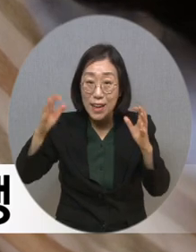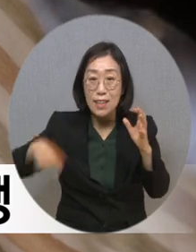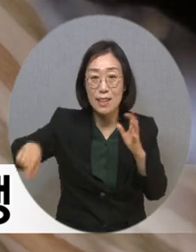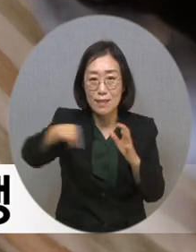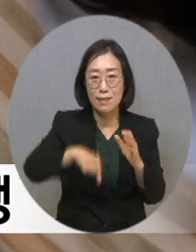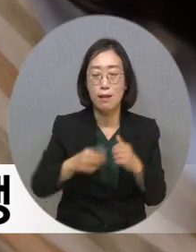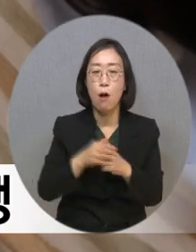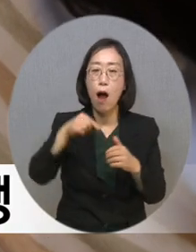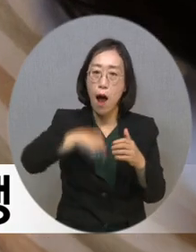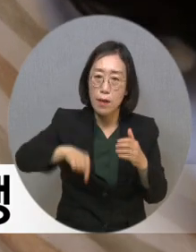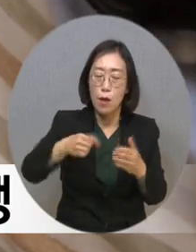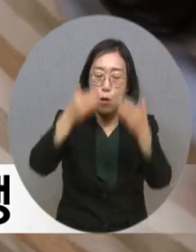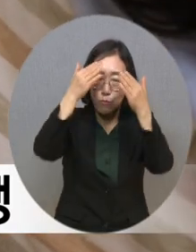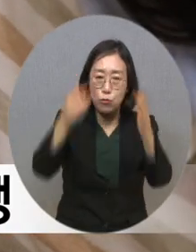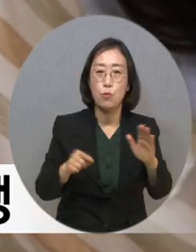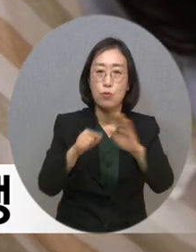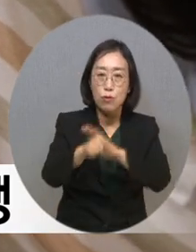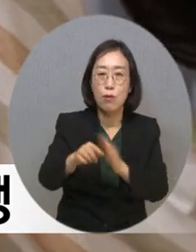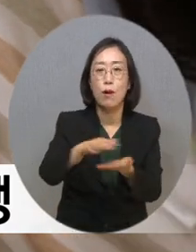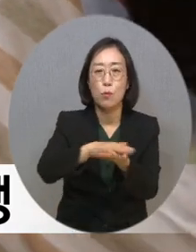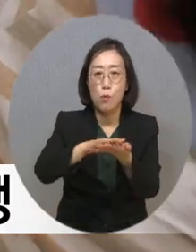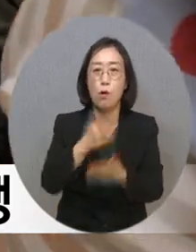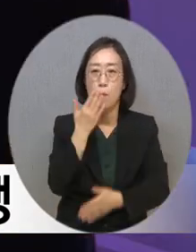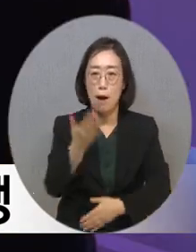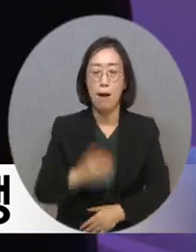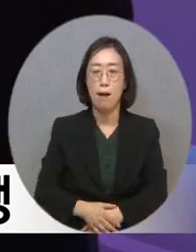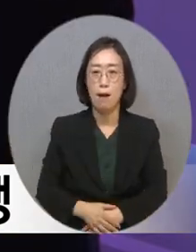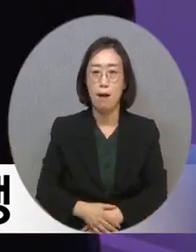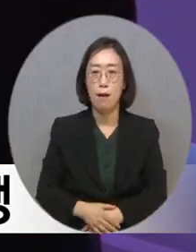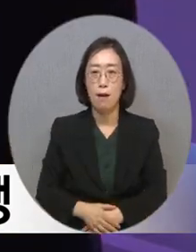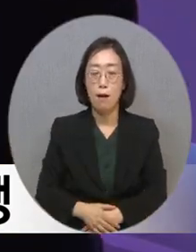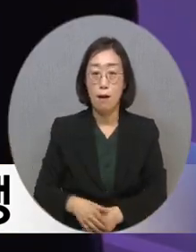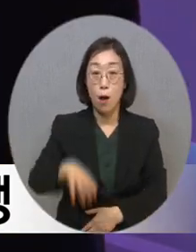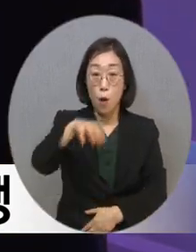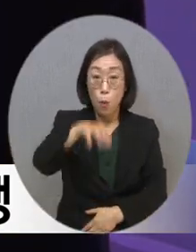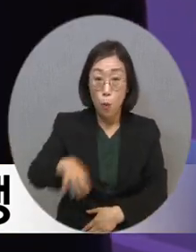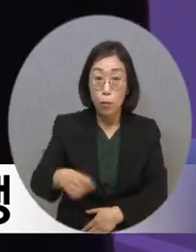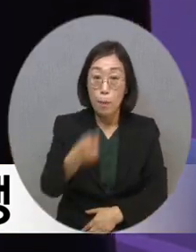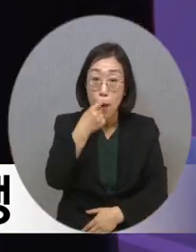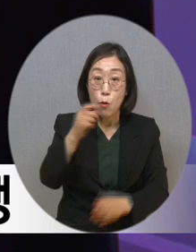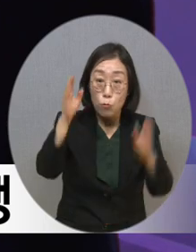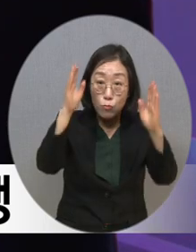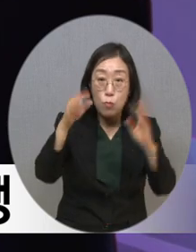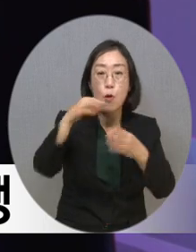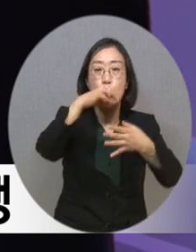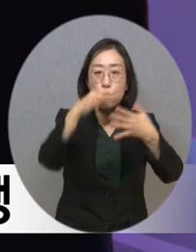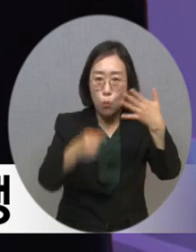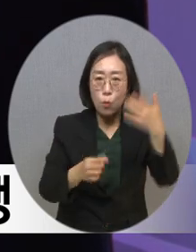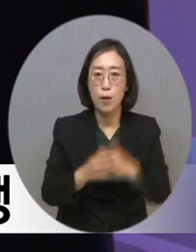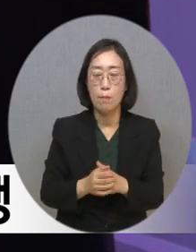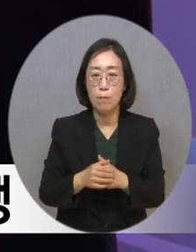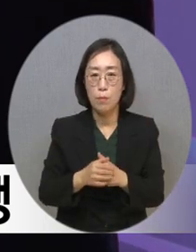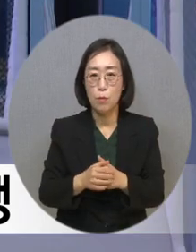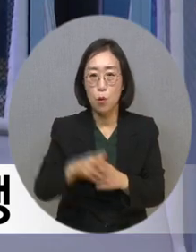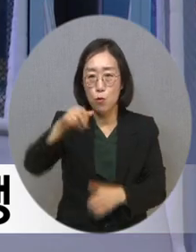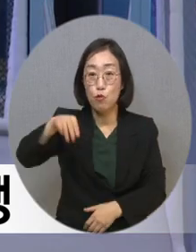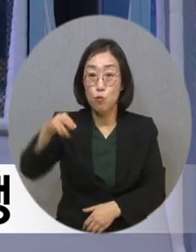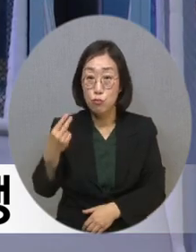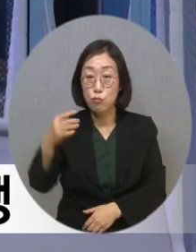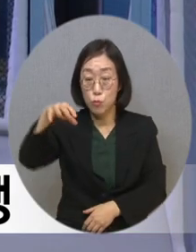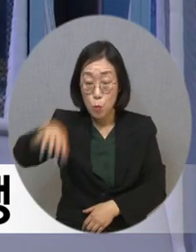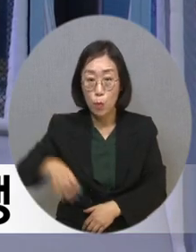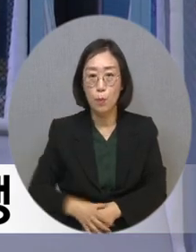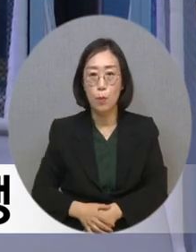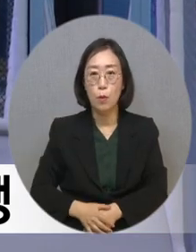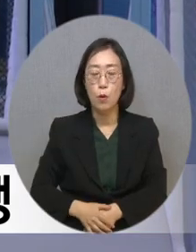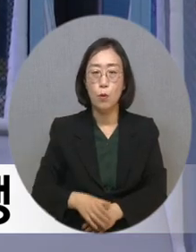상관없이 무료로 이용 가능합니다 신의 놀이터는 학습 프로그램 센서 놀이터가 있는 놀이 큐브존 플레이